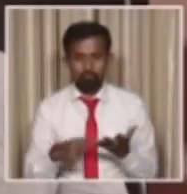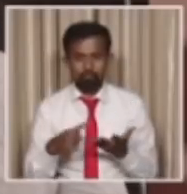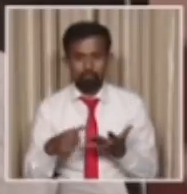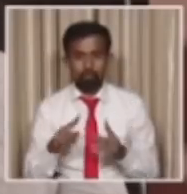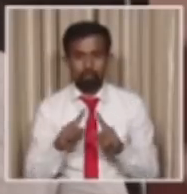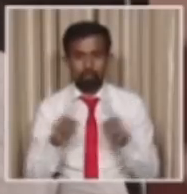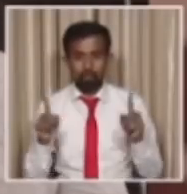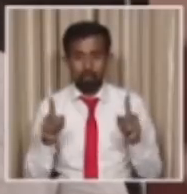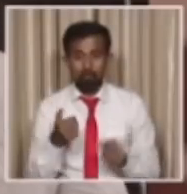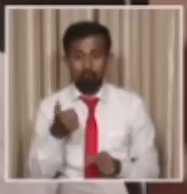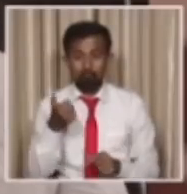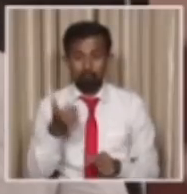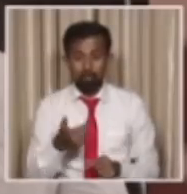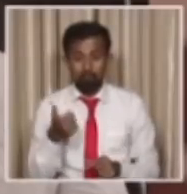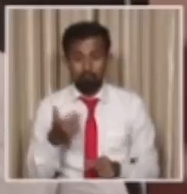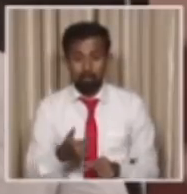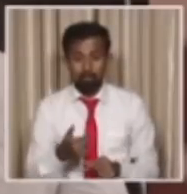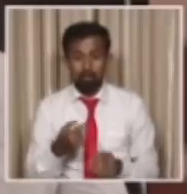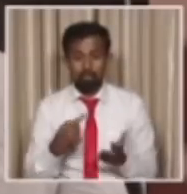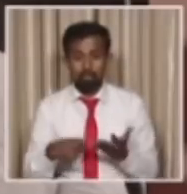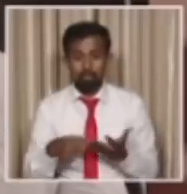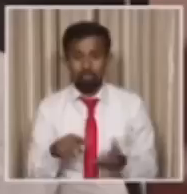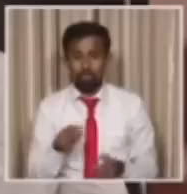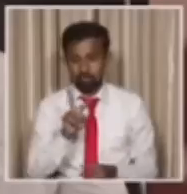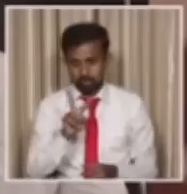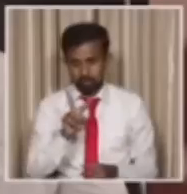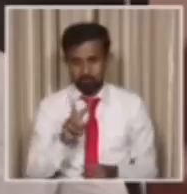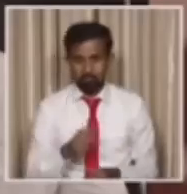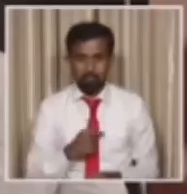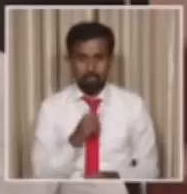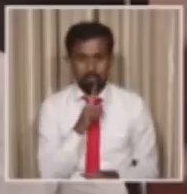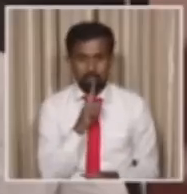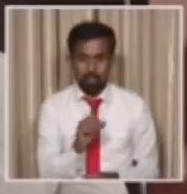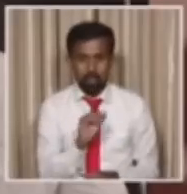10න් වැදගත්ම කරුණු දෙක මං කියන්නම්